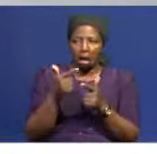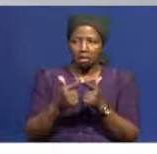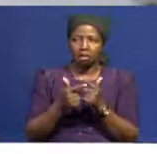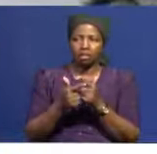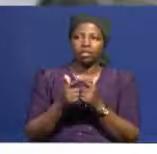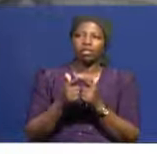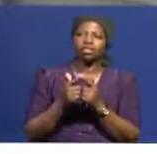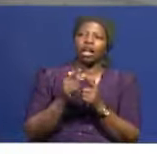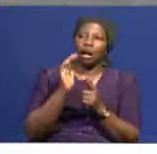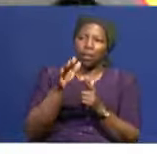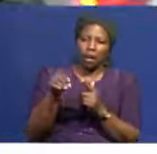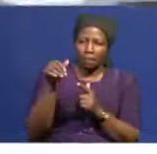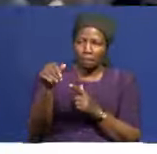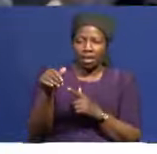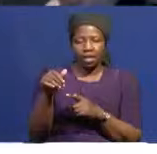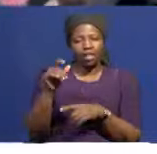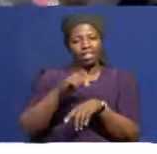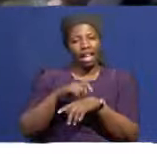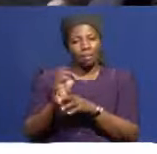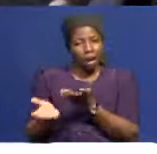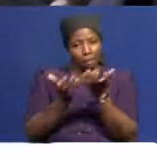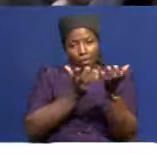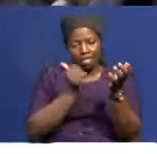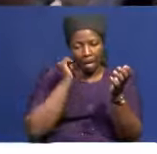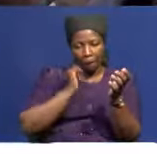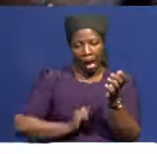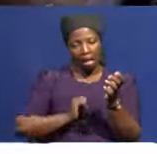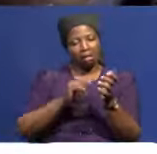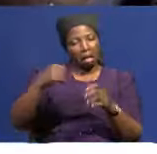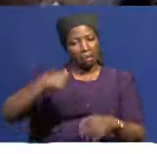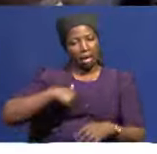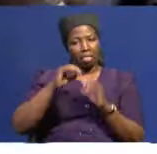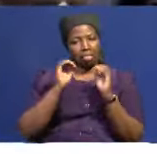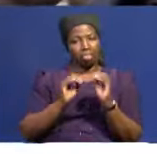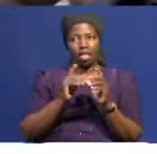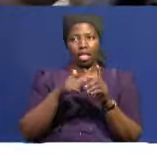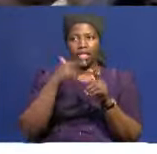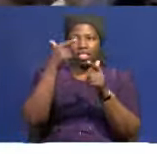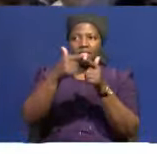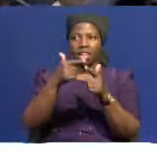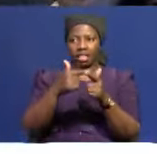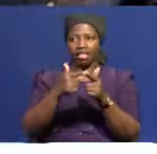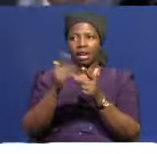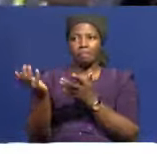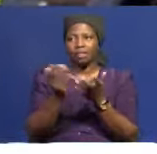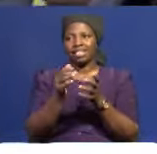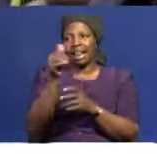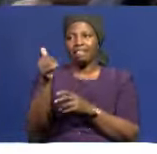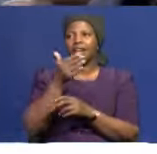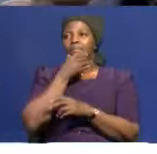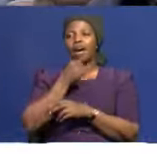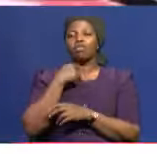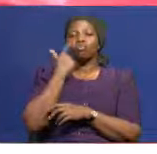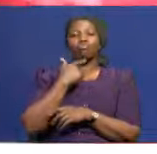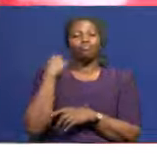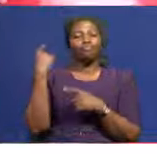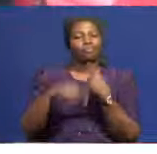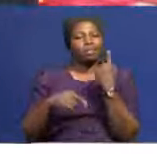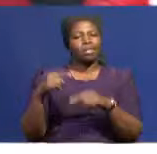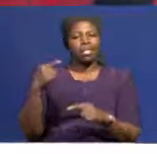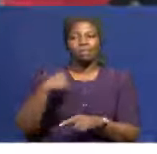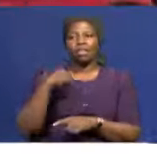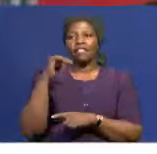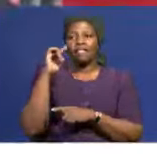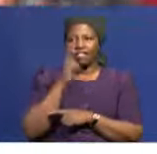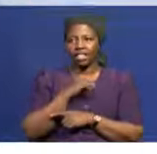hapa wanajam awanilipe mpaka ameleta nikaja na mwingine amenipiga. Madereva